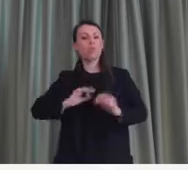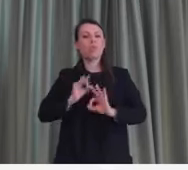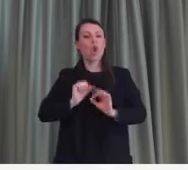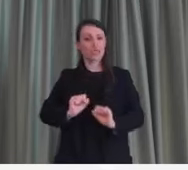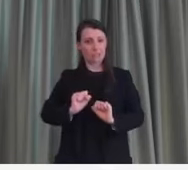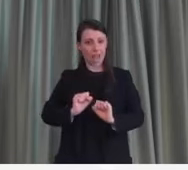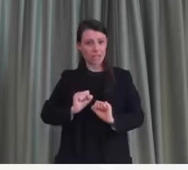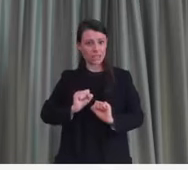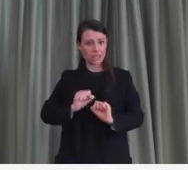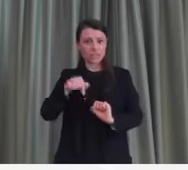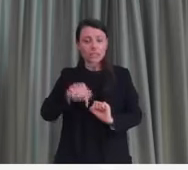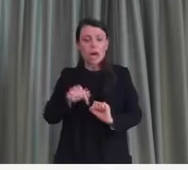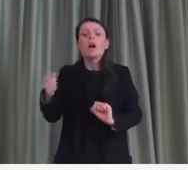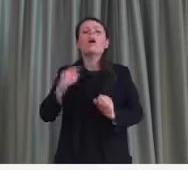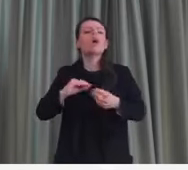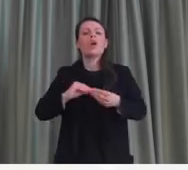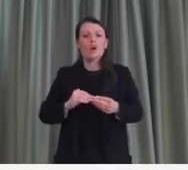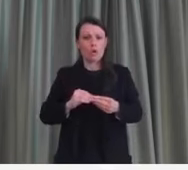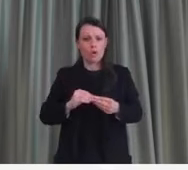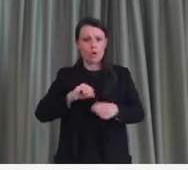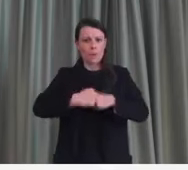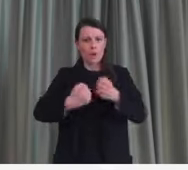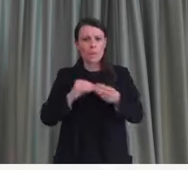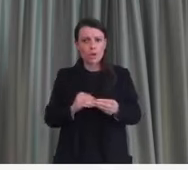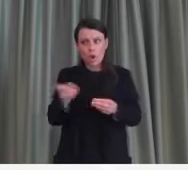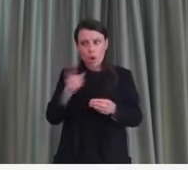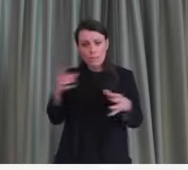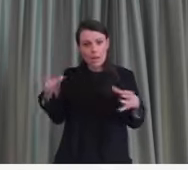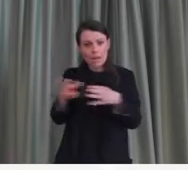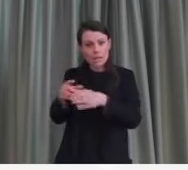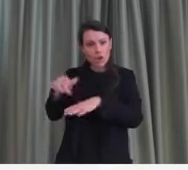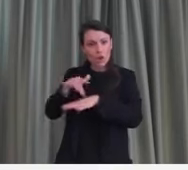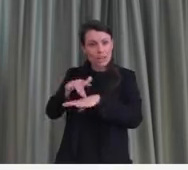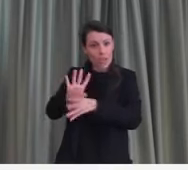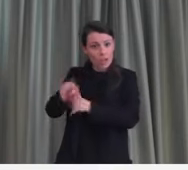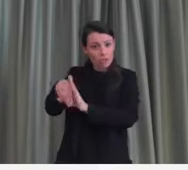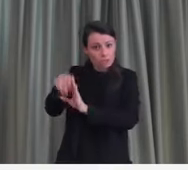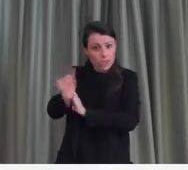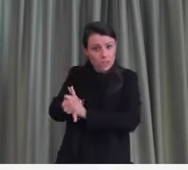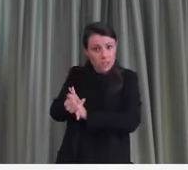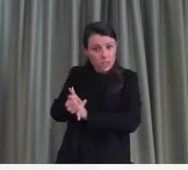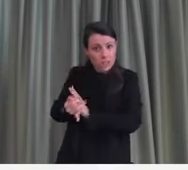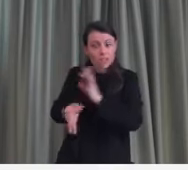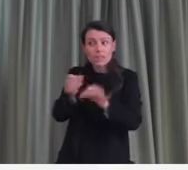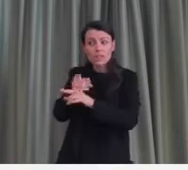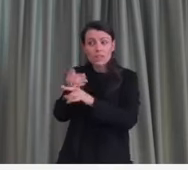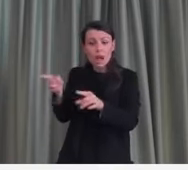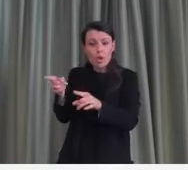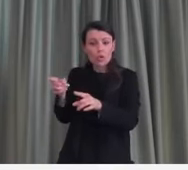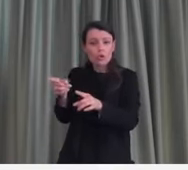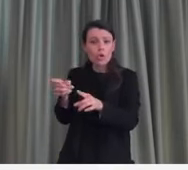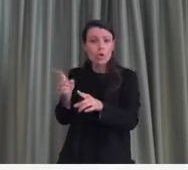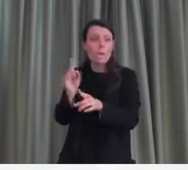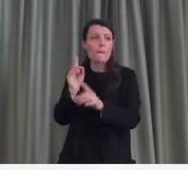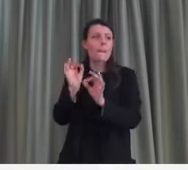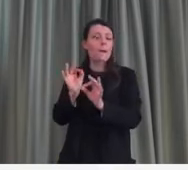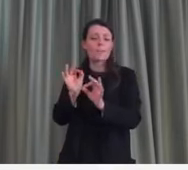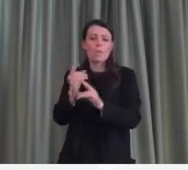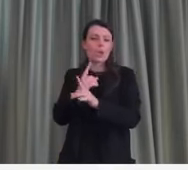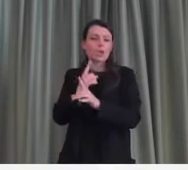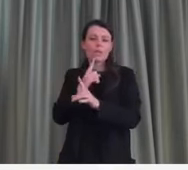sembra che rientra nella categoria dei fragili e quindi dico loro saranno un assoluto bisogno una certezza di